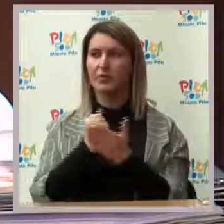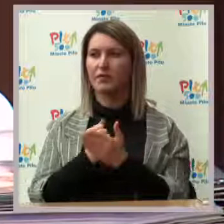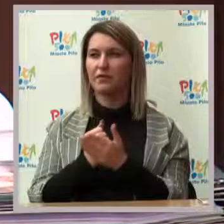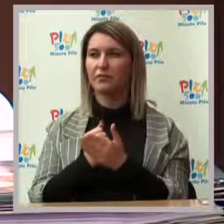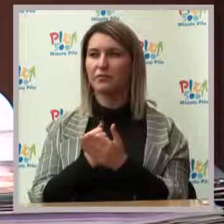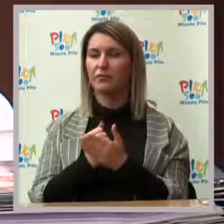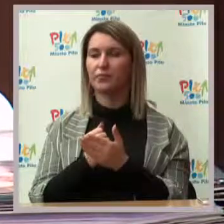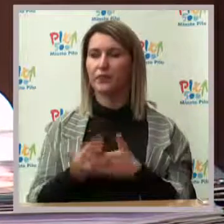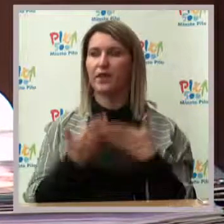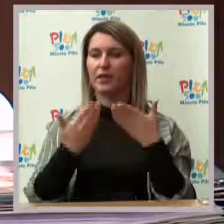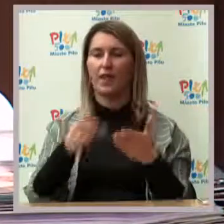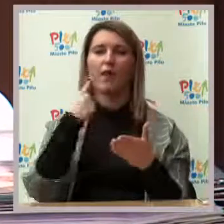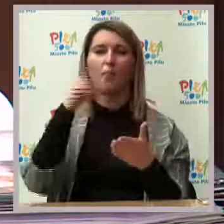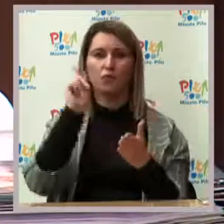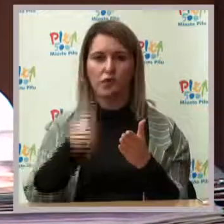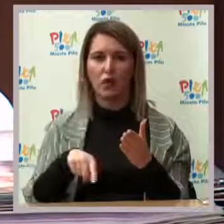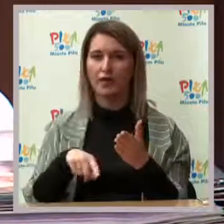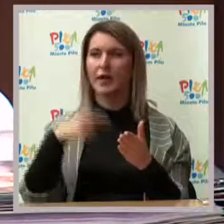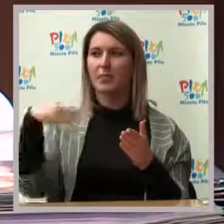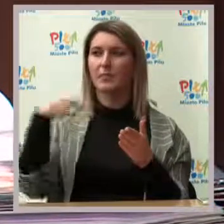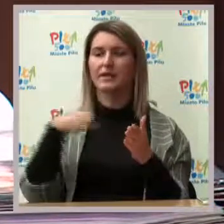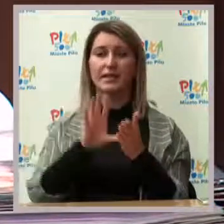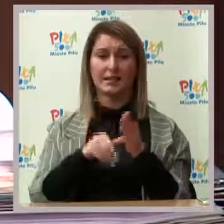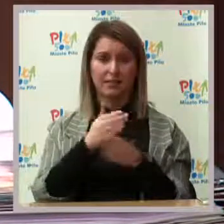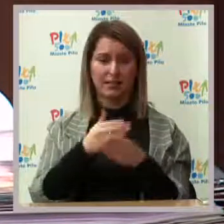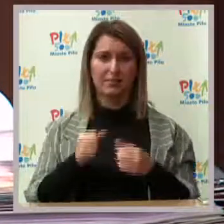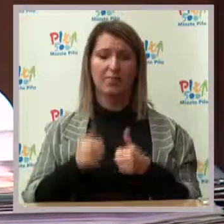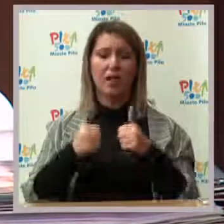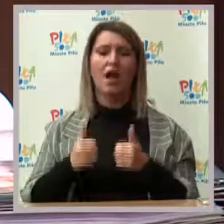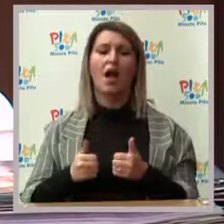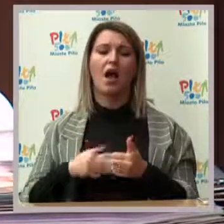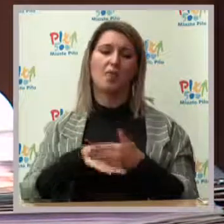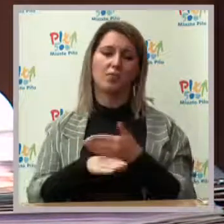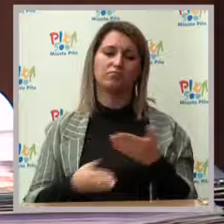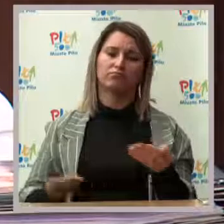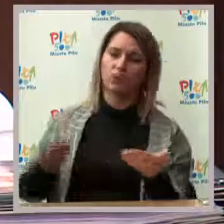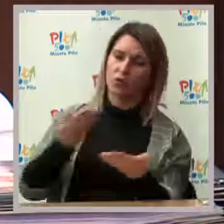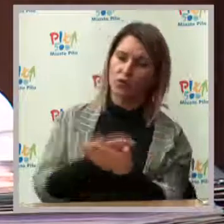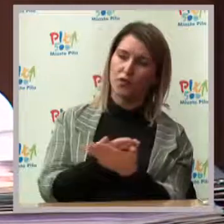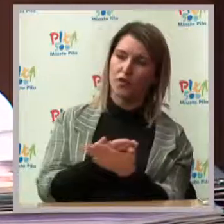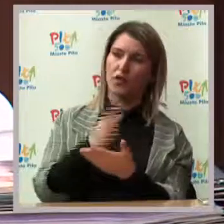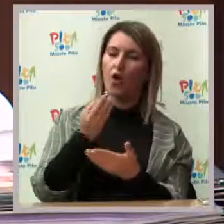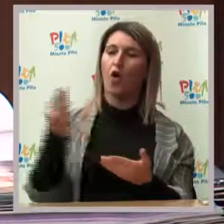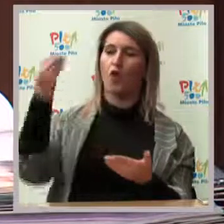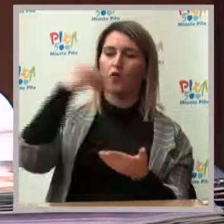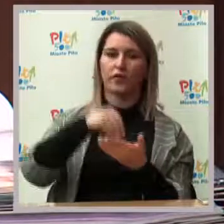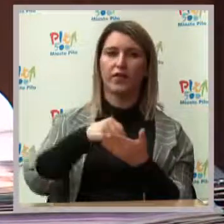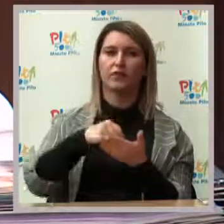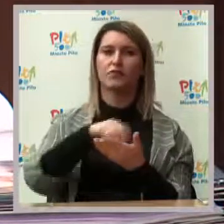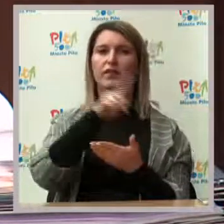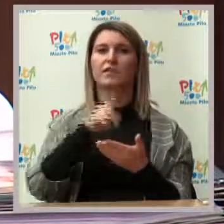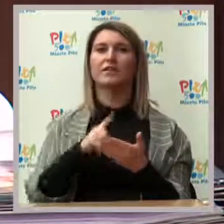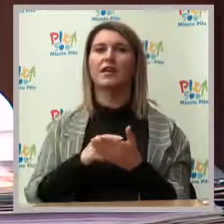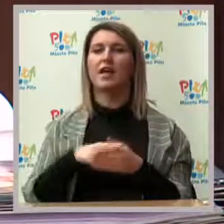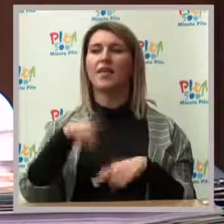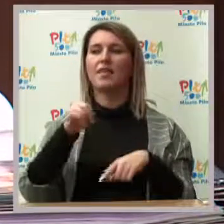upoważnienia prezydenta miasta Piły do złożenia wniosku o dofinansowanie przedsięwzięcia ze środków Narodowego Funduszu